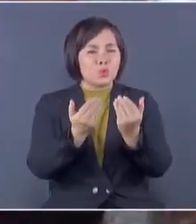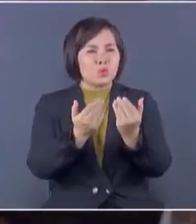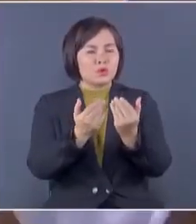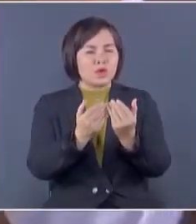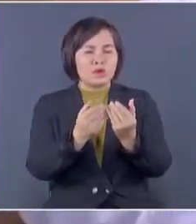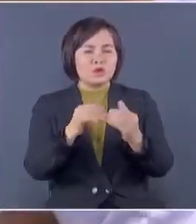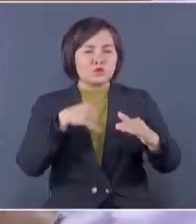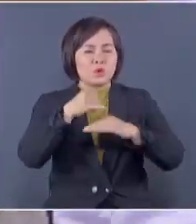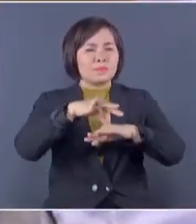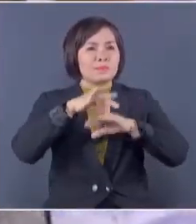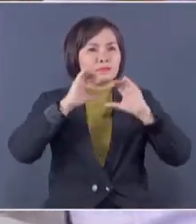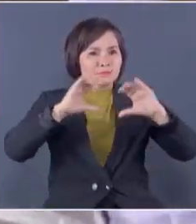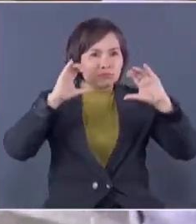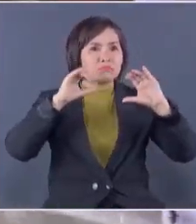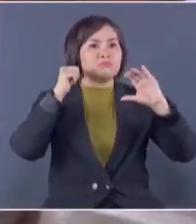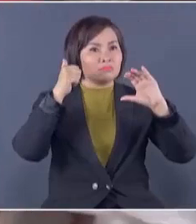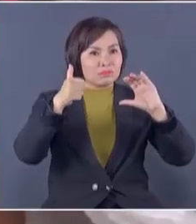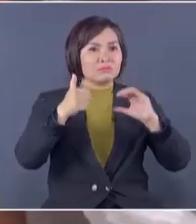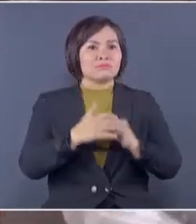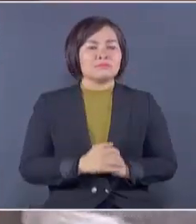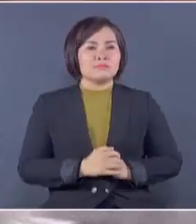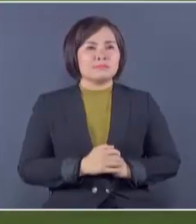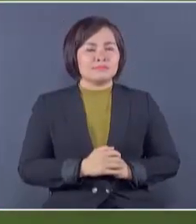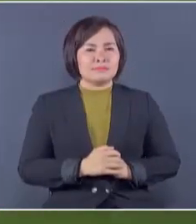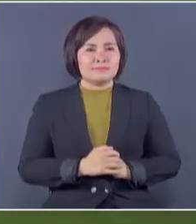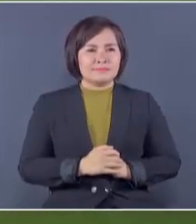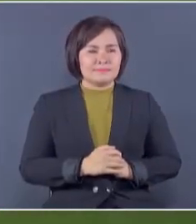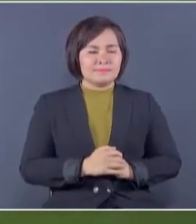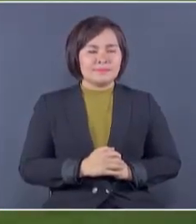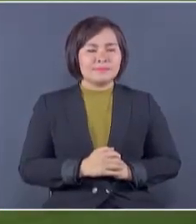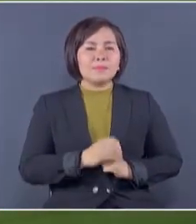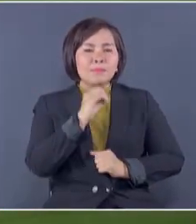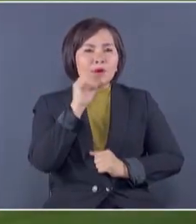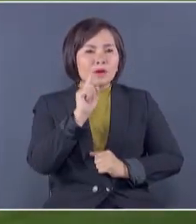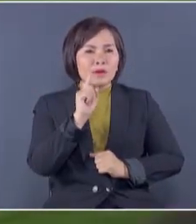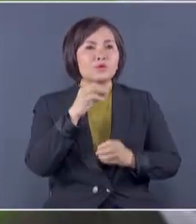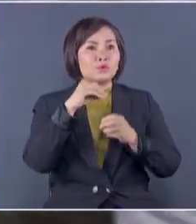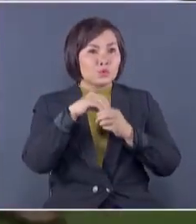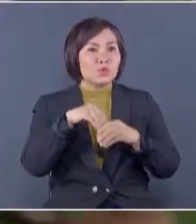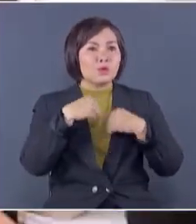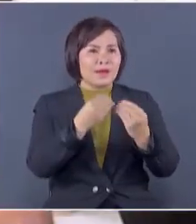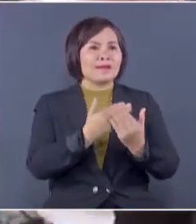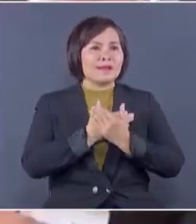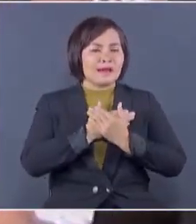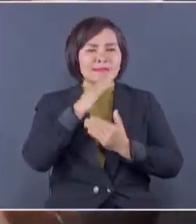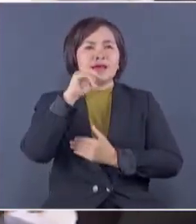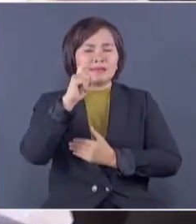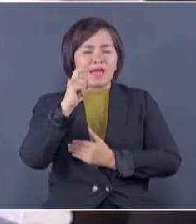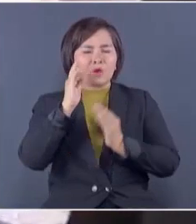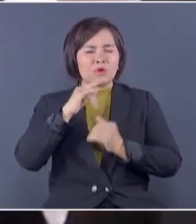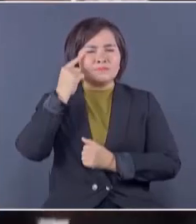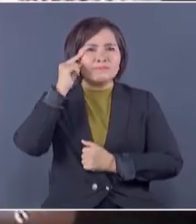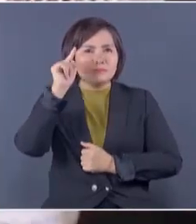ข้ารับราชการในตำแหน่งสูงๆได้แล้วก็ยังมีคำพูดบอกว่าอยู่ให้รักจากไปให้คิดถึงน